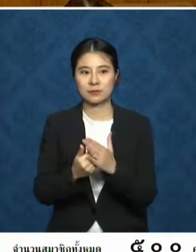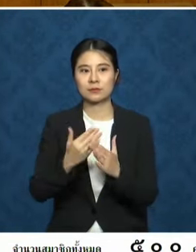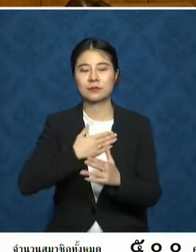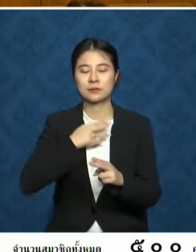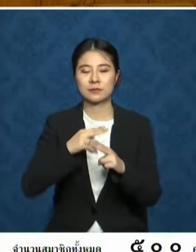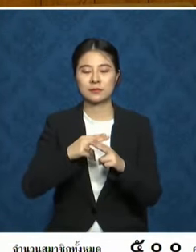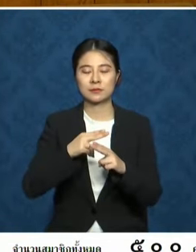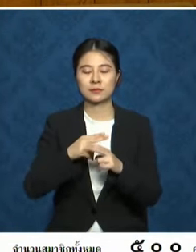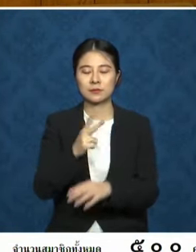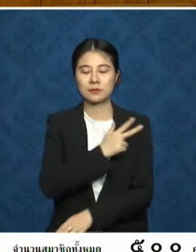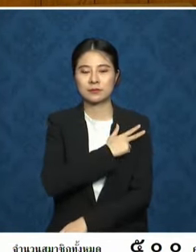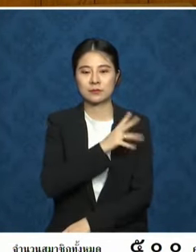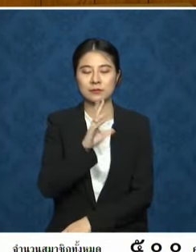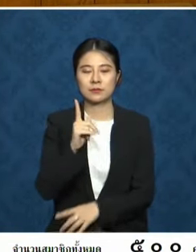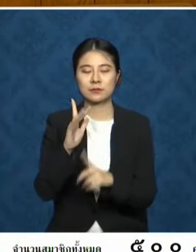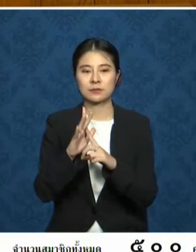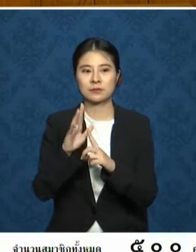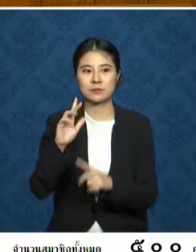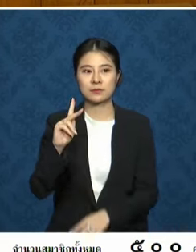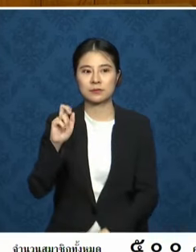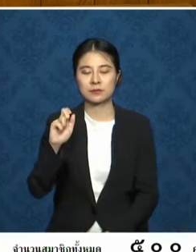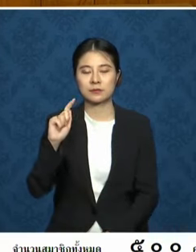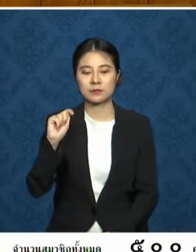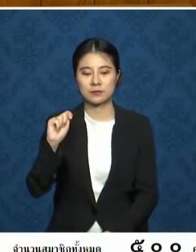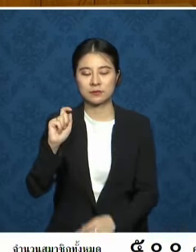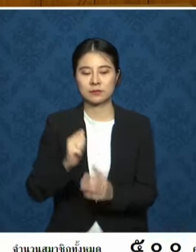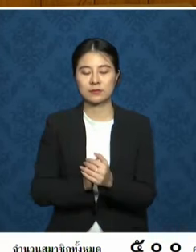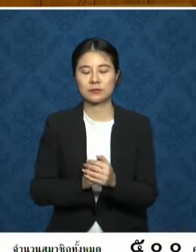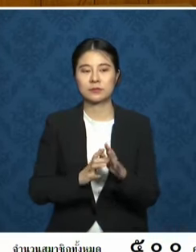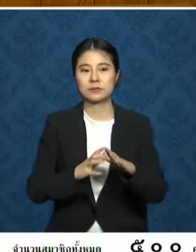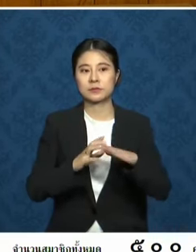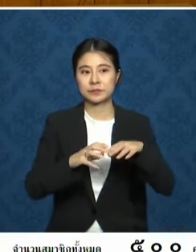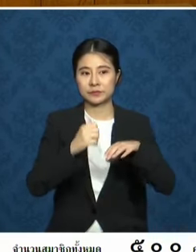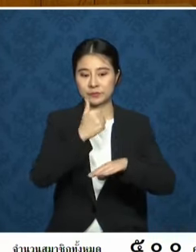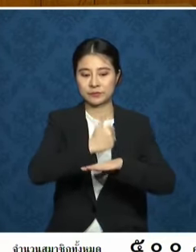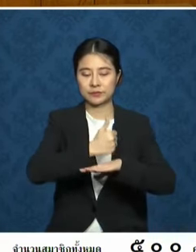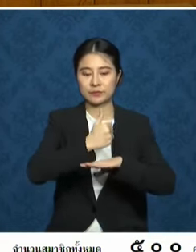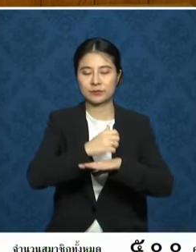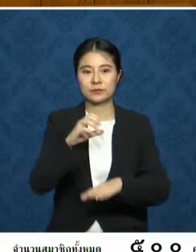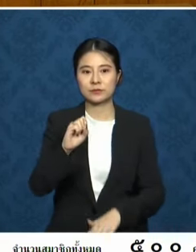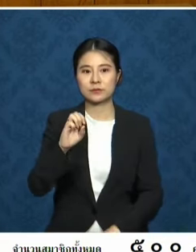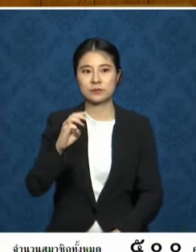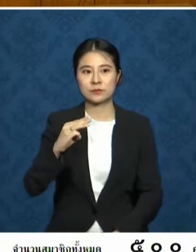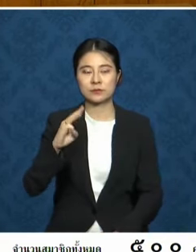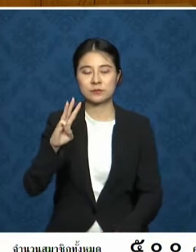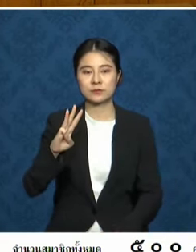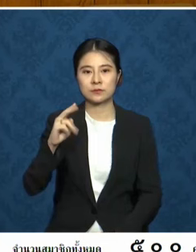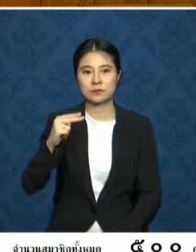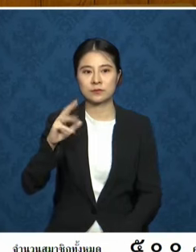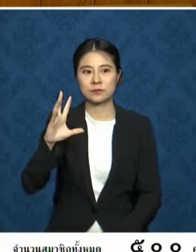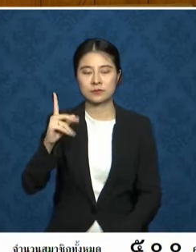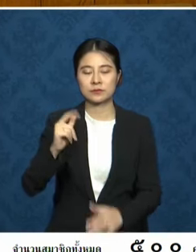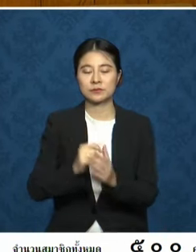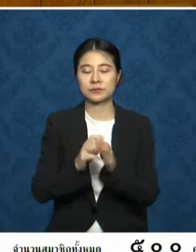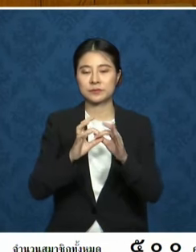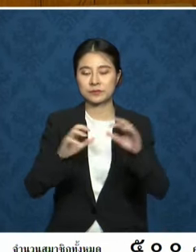กระภมศาตสต์อาร์ ด็อกเตอ์ชูกิจ ริปิจำนงพว่มในการสำนักงานปัฒนาวิยาศาตะเทคโโยีแ่งชาติหือสวทช. กระส่งการรด